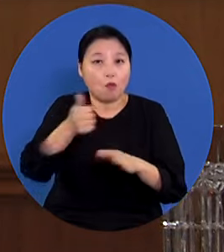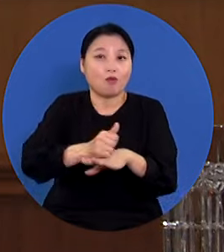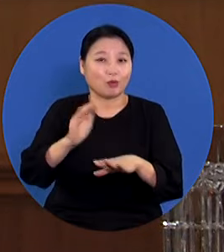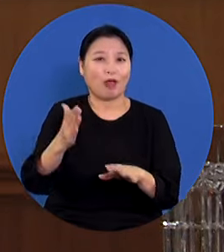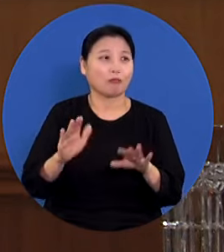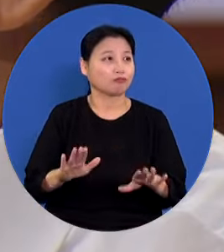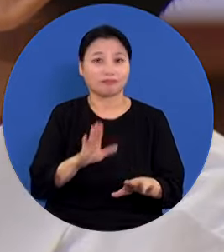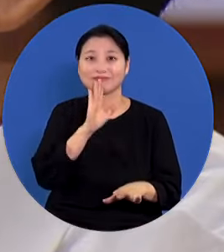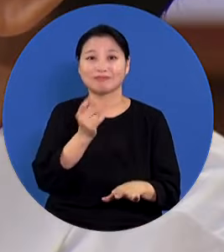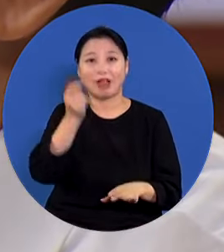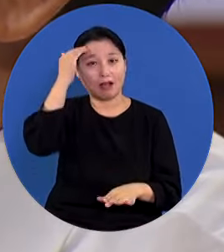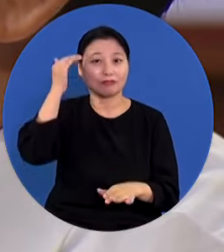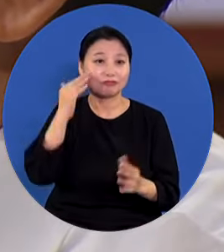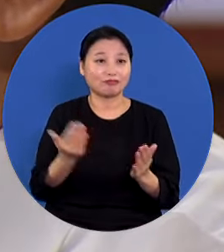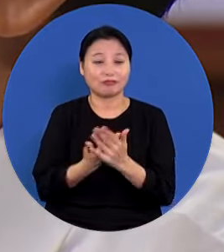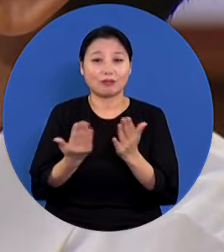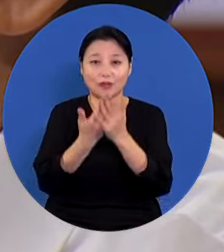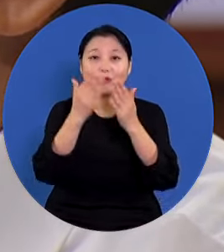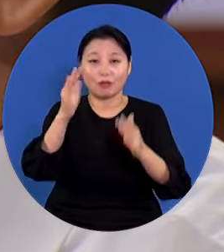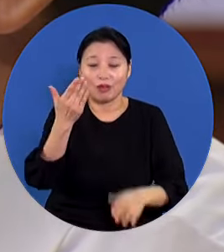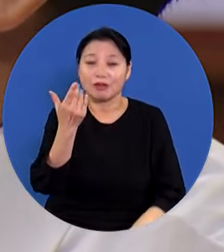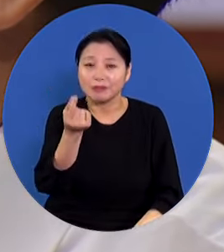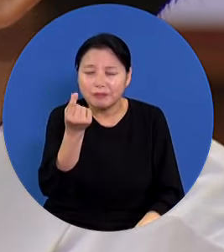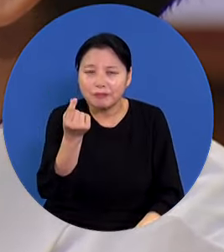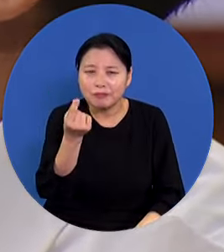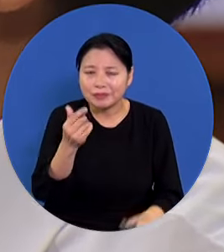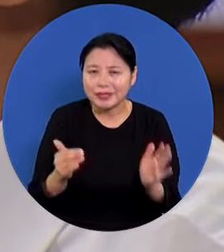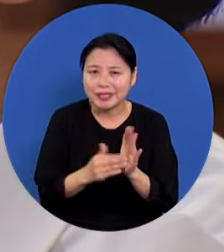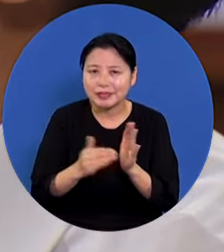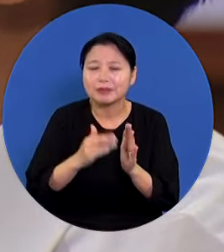것도 사실이고요. 여기서 한 단계 더